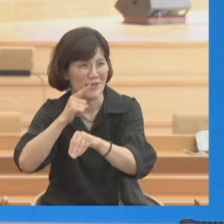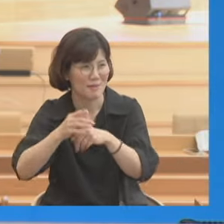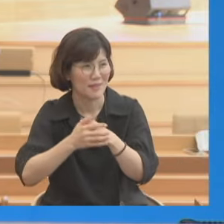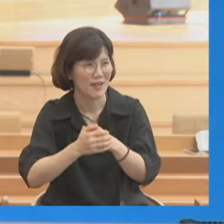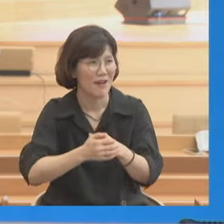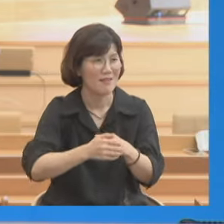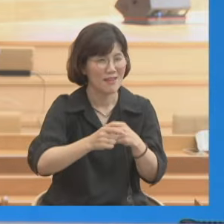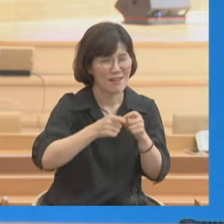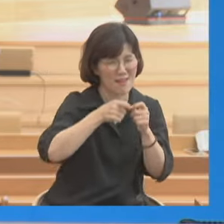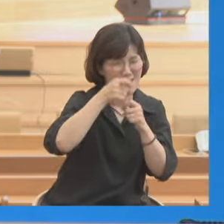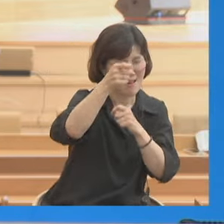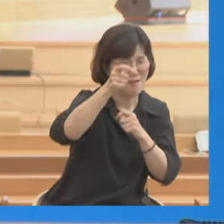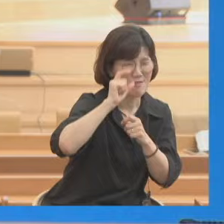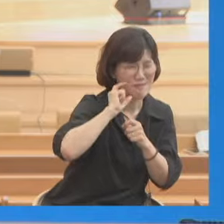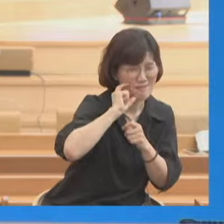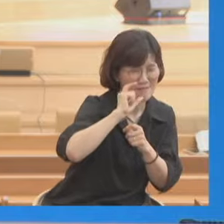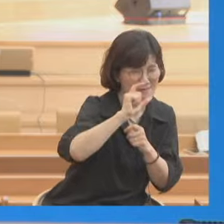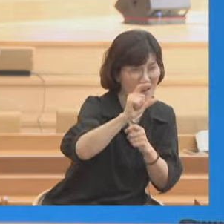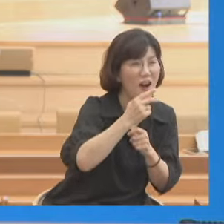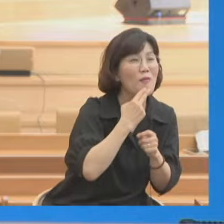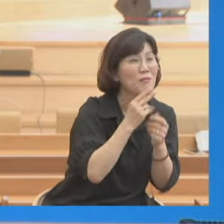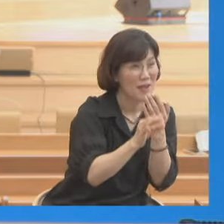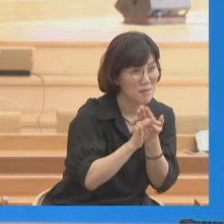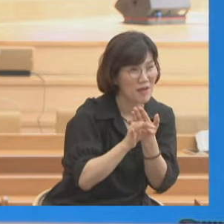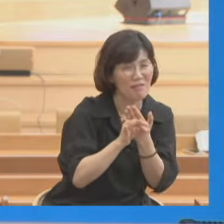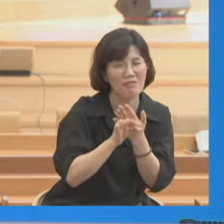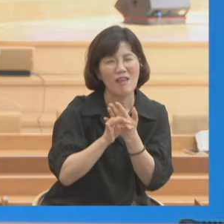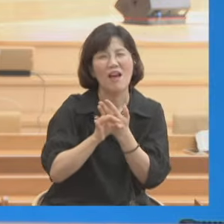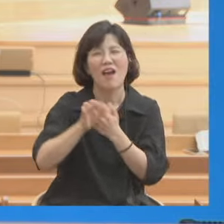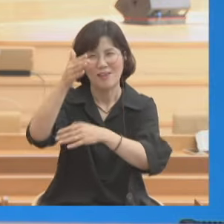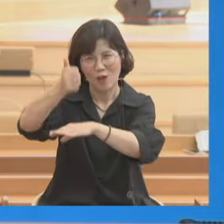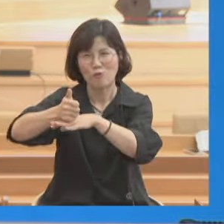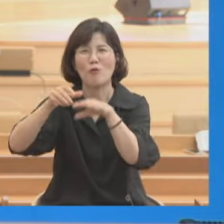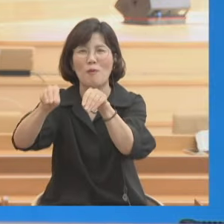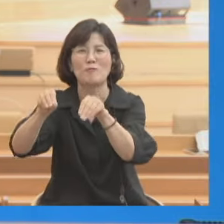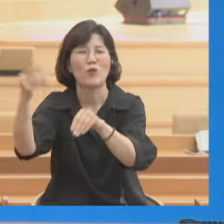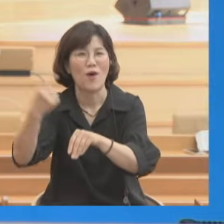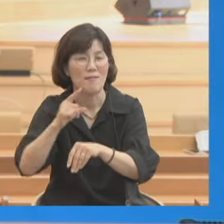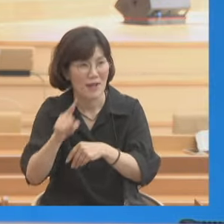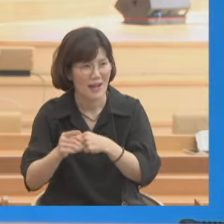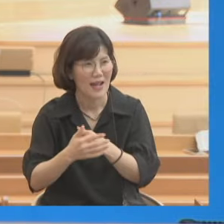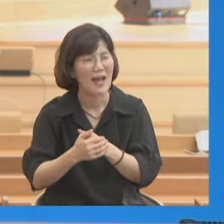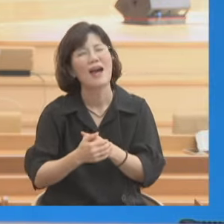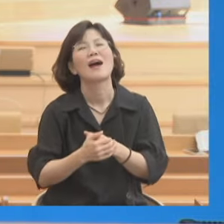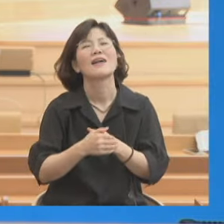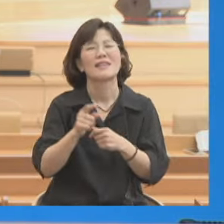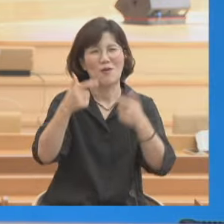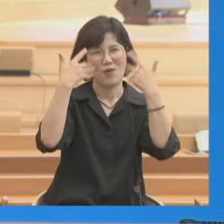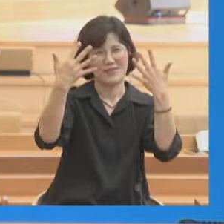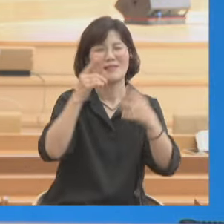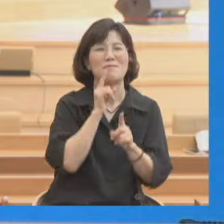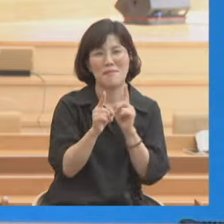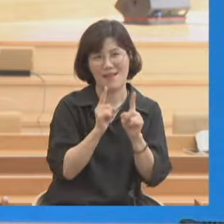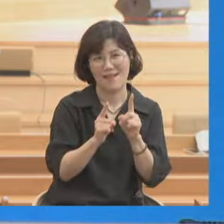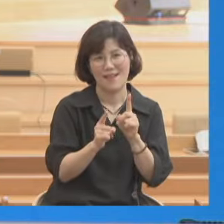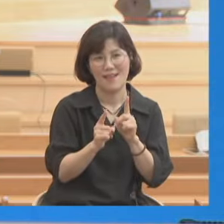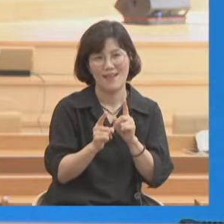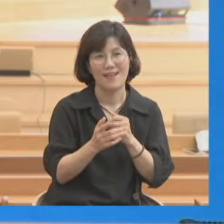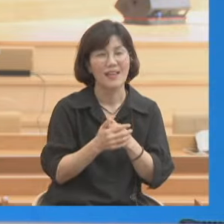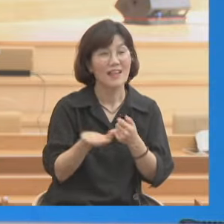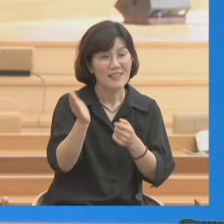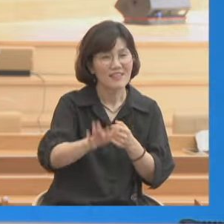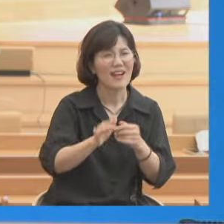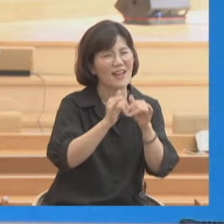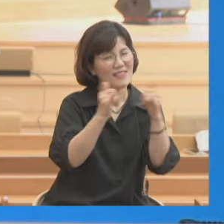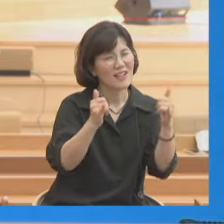간단하죠? 영원히 계속될 수 없는 것은 결국 멈추게 된다. 너무나도 자명한 말이에요. 그런데도